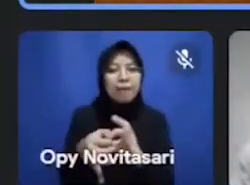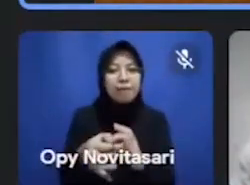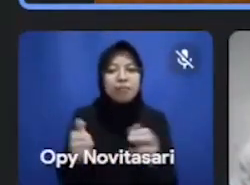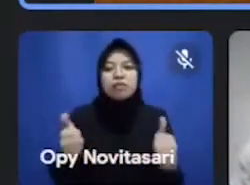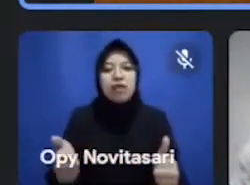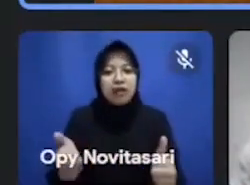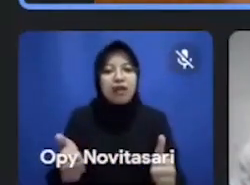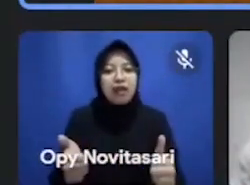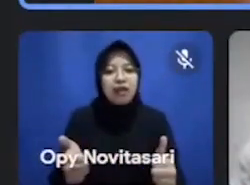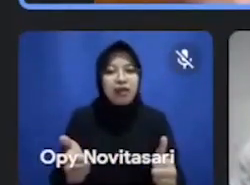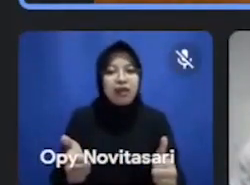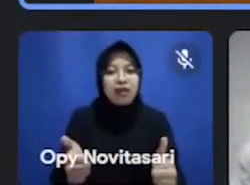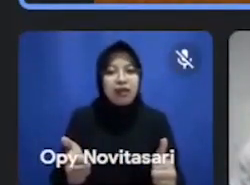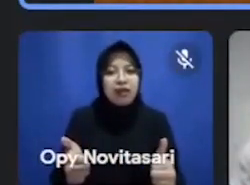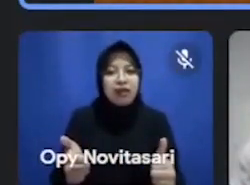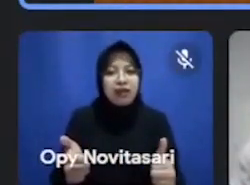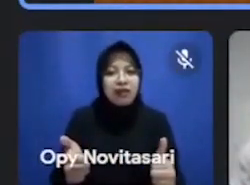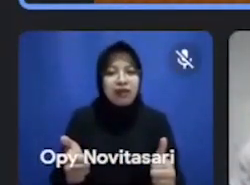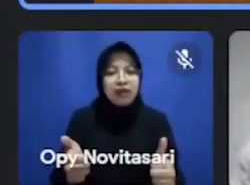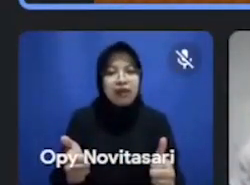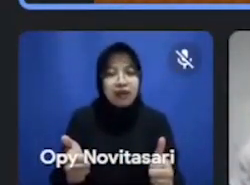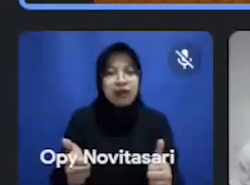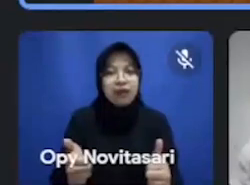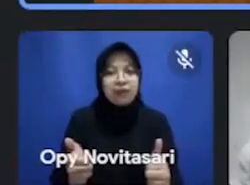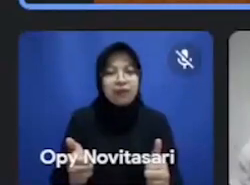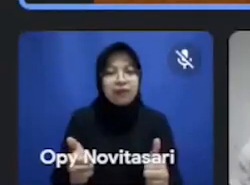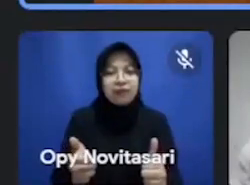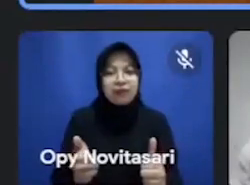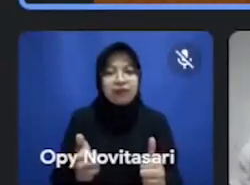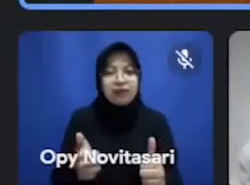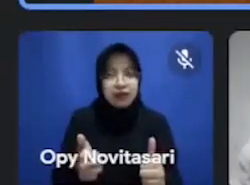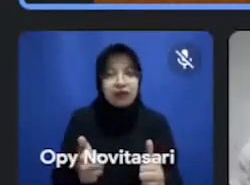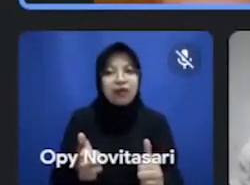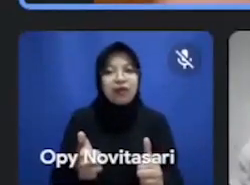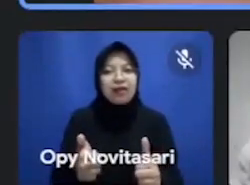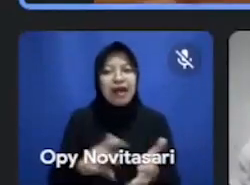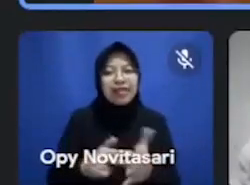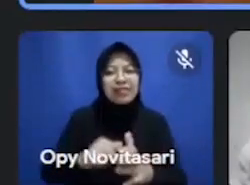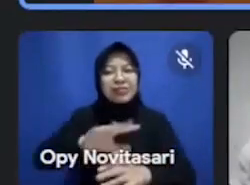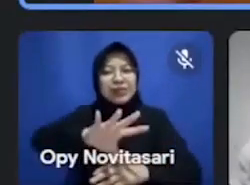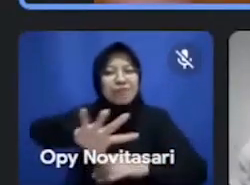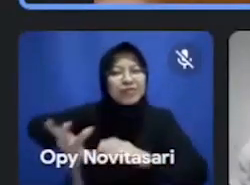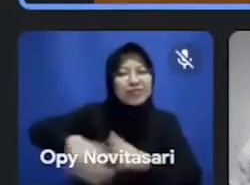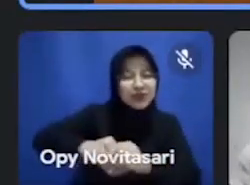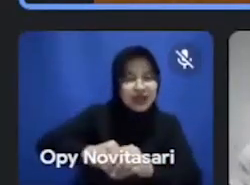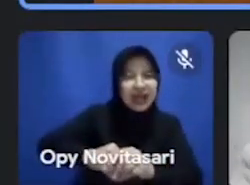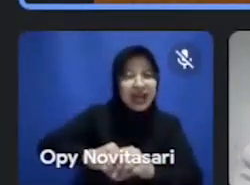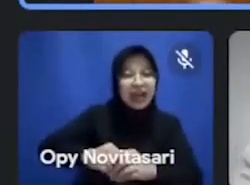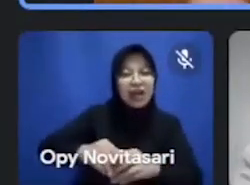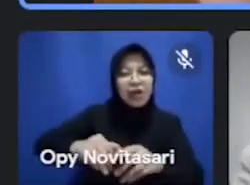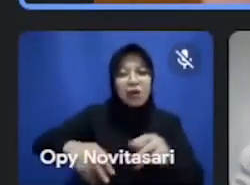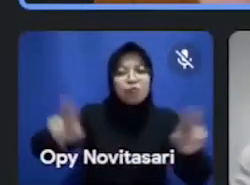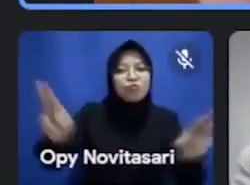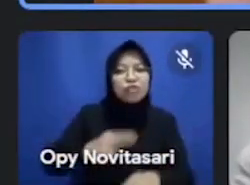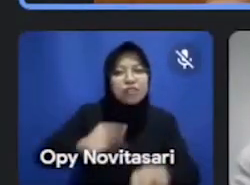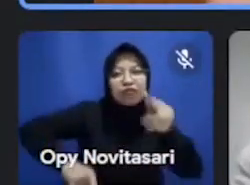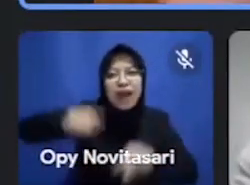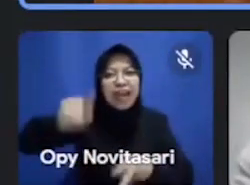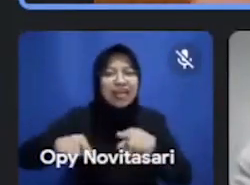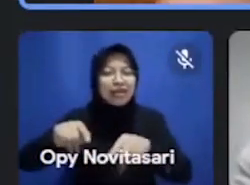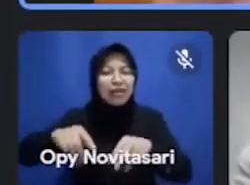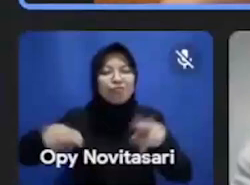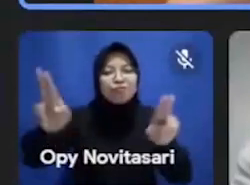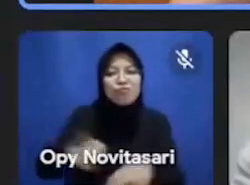e menambah menambah ee ker agaman musiknya itu sendiri dan menambah ee